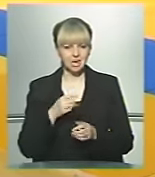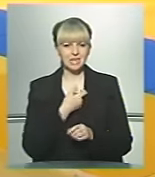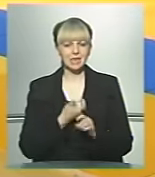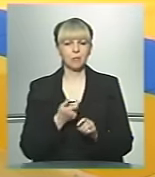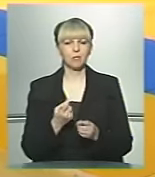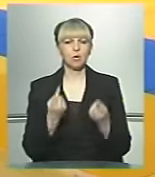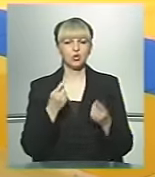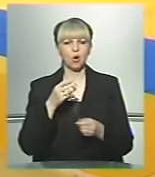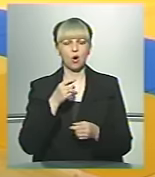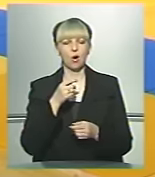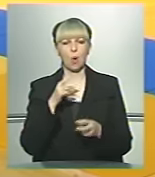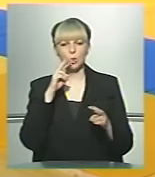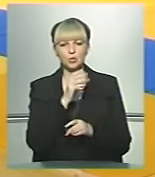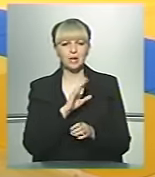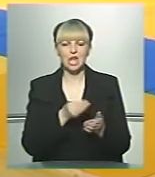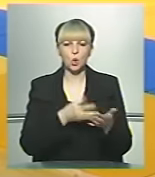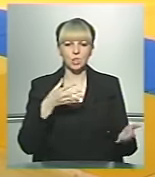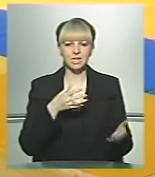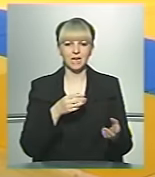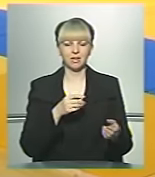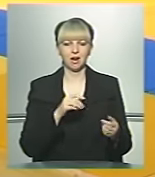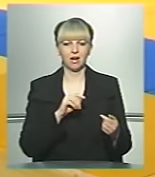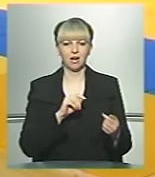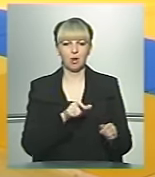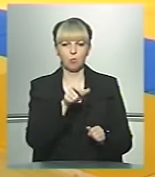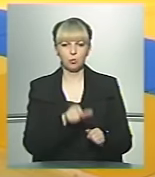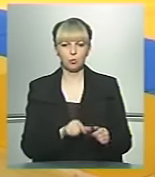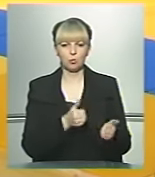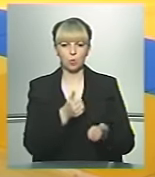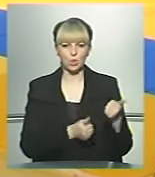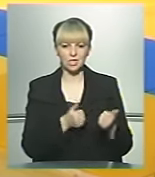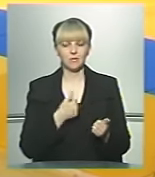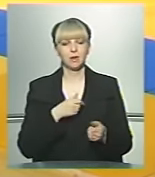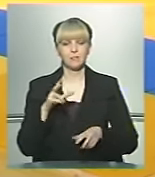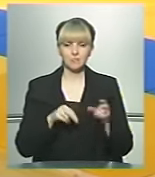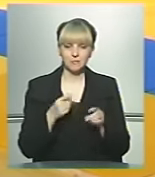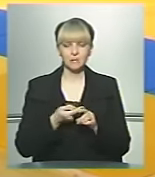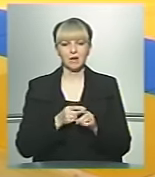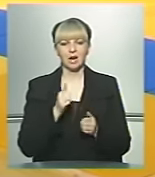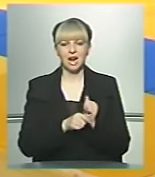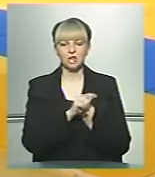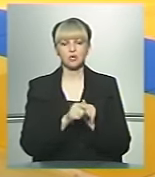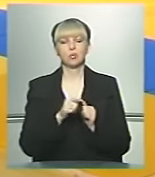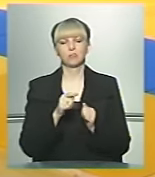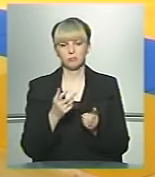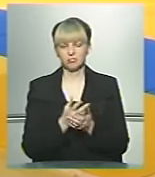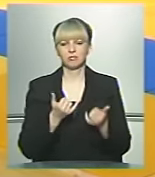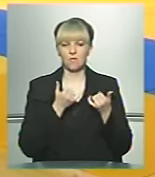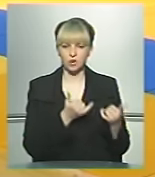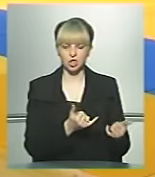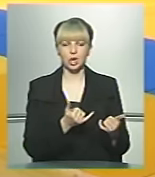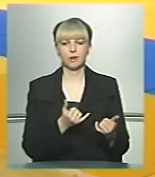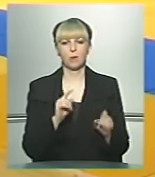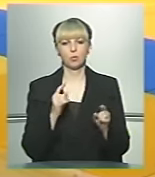великою ошибкою є недооцінка противника. Но я вважаю, що кожному супернику потрібно мати уваження, тому